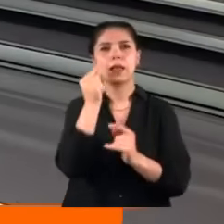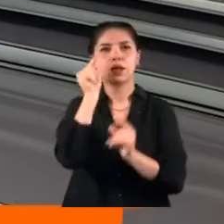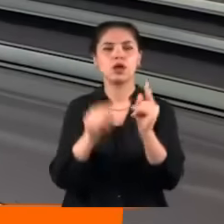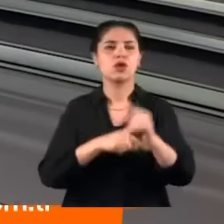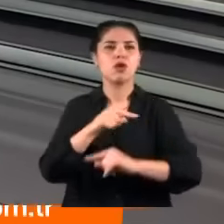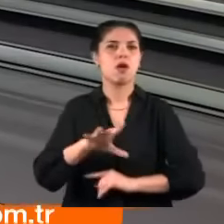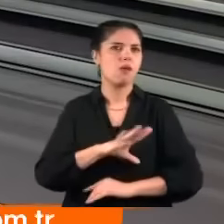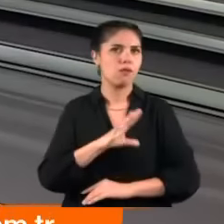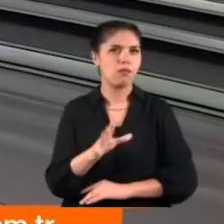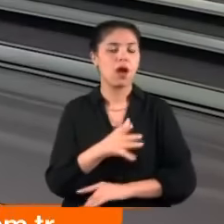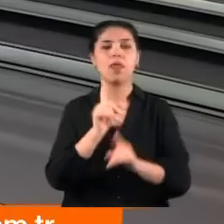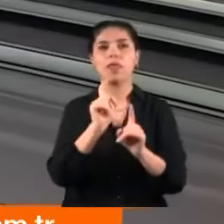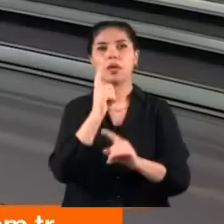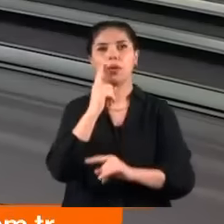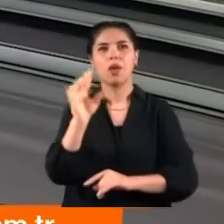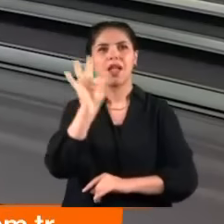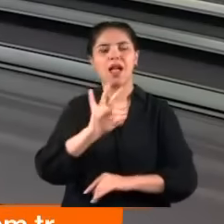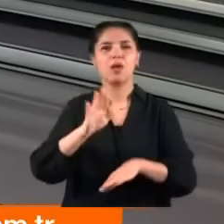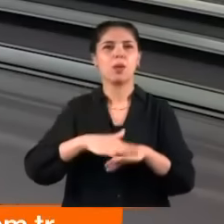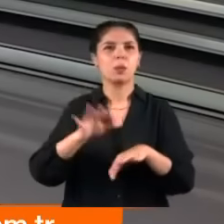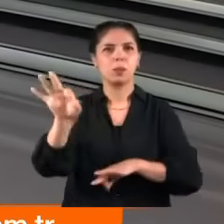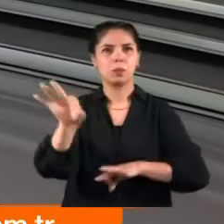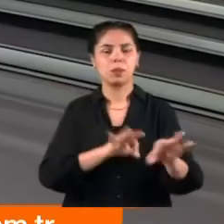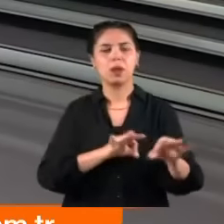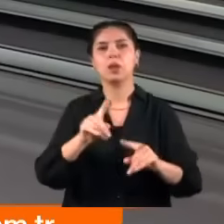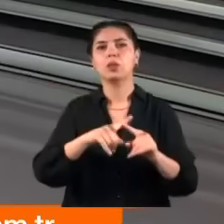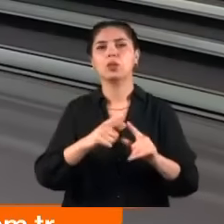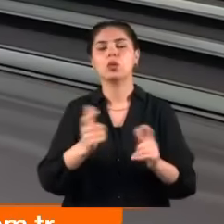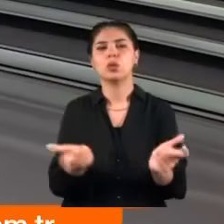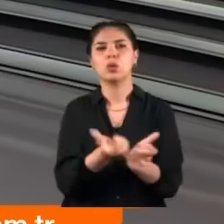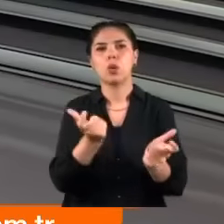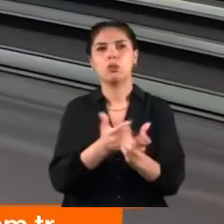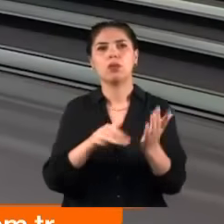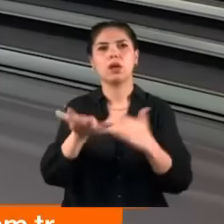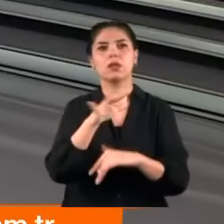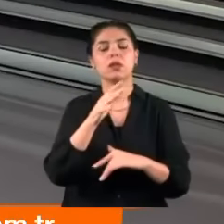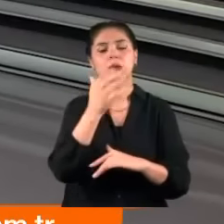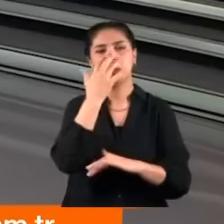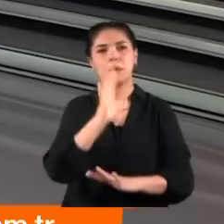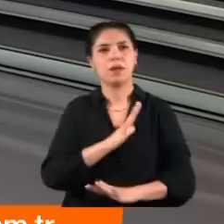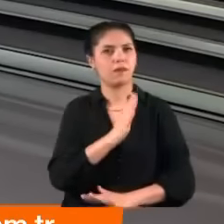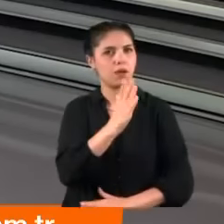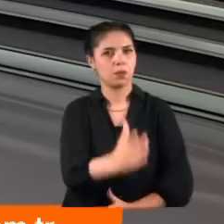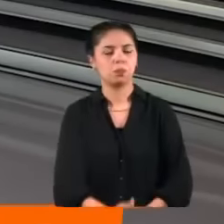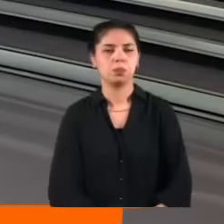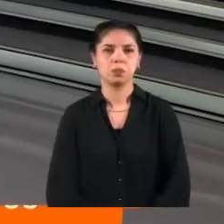arıyor. Kulislerde ise Eylül'de yapılması planlanan tüzük kurultayını gözüne kestirdiği konuşuluyor.